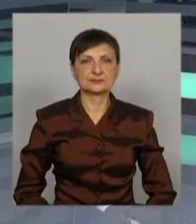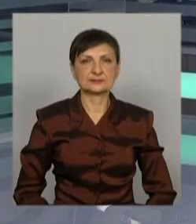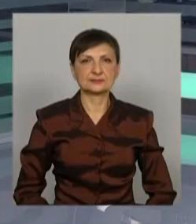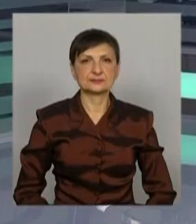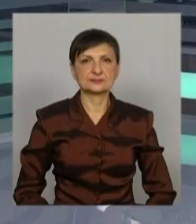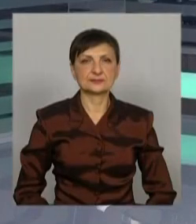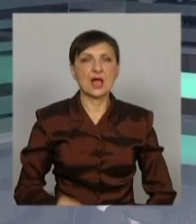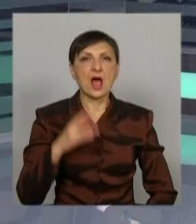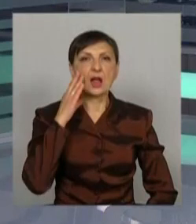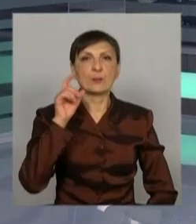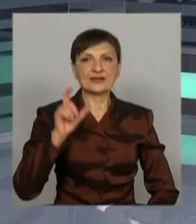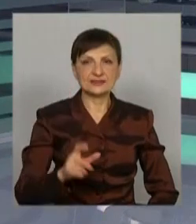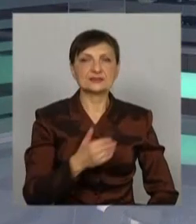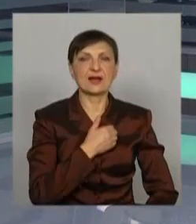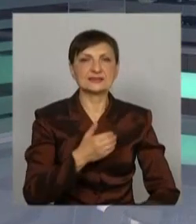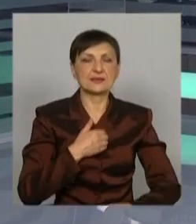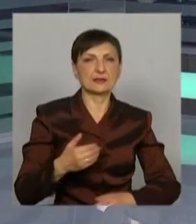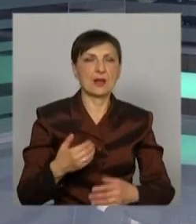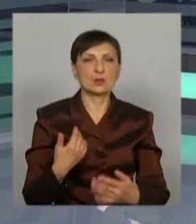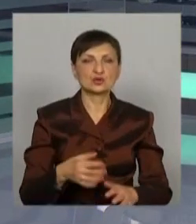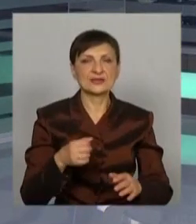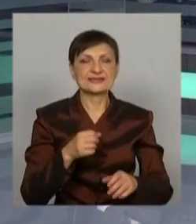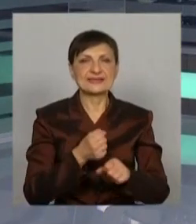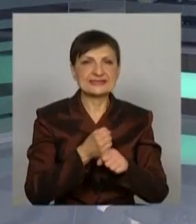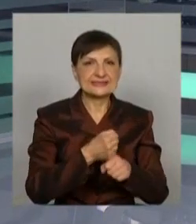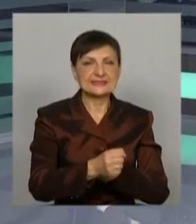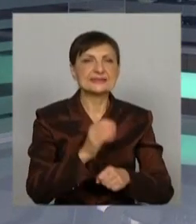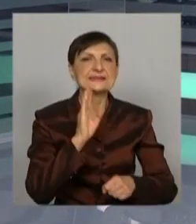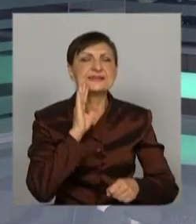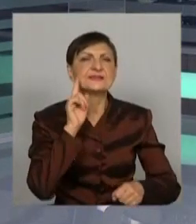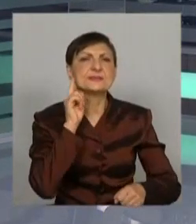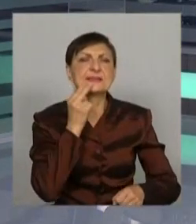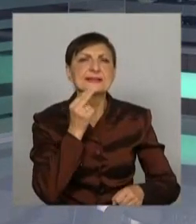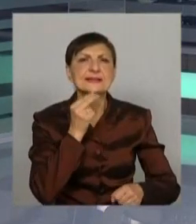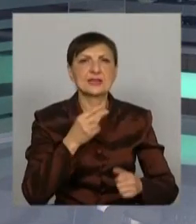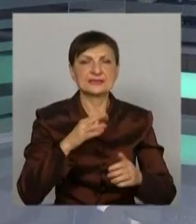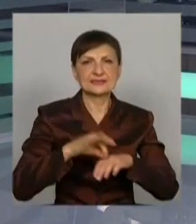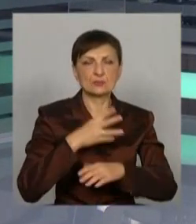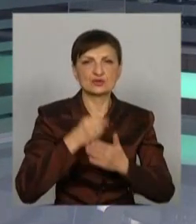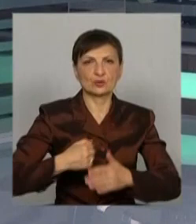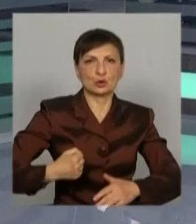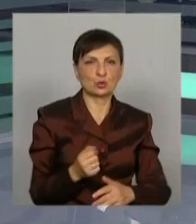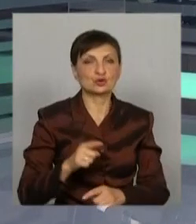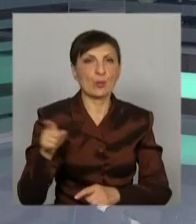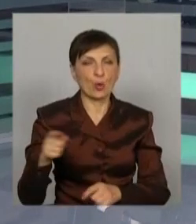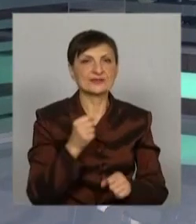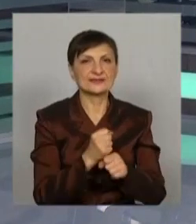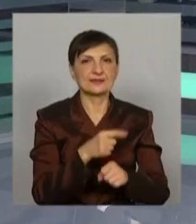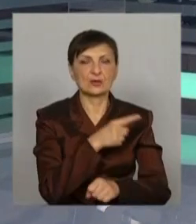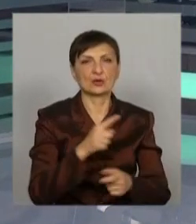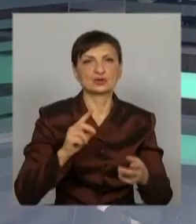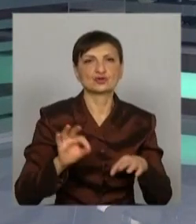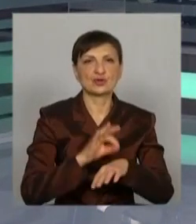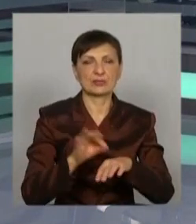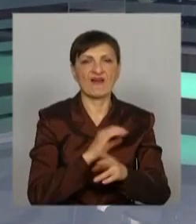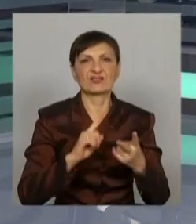алматинец хотел насильно выдать несовершеннолетнюю дочь замуж за своего друга чтобы тот сделал ее второй женой